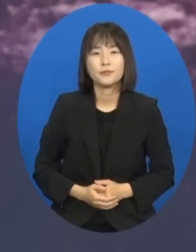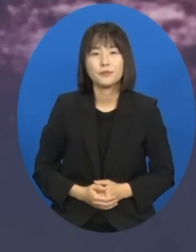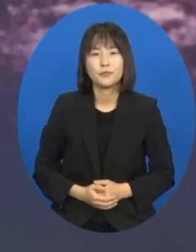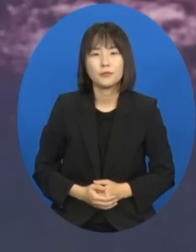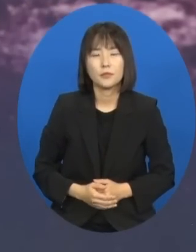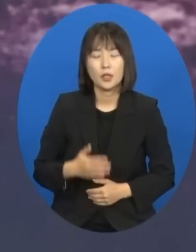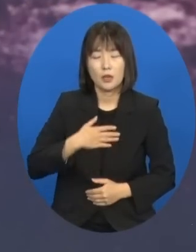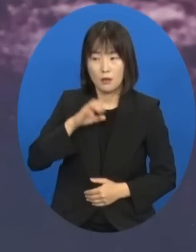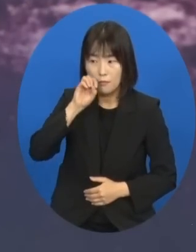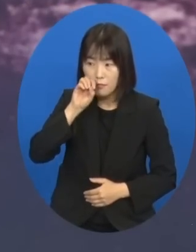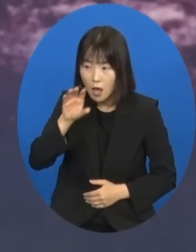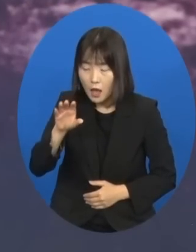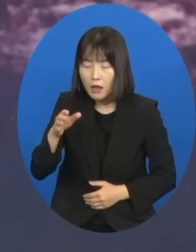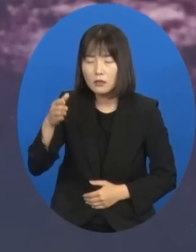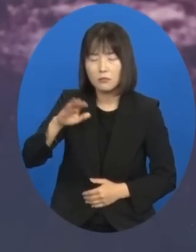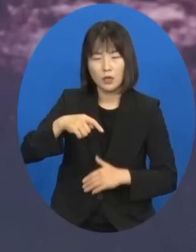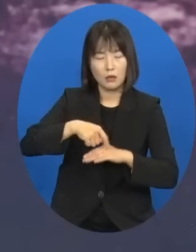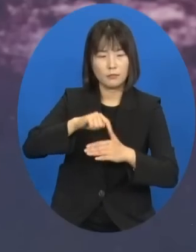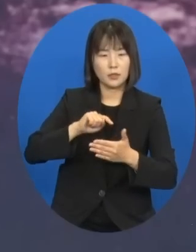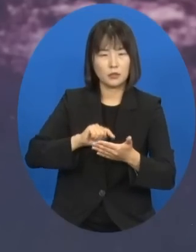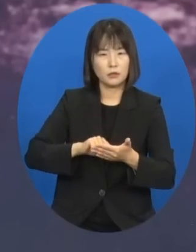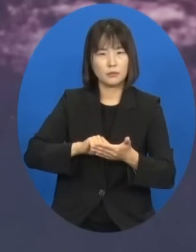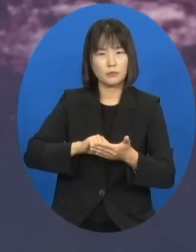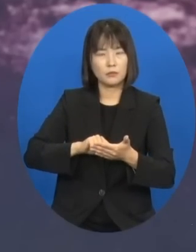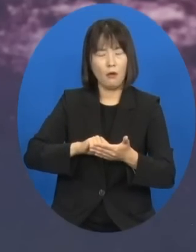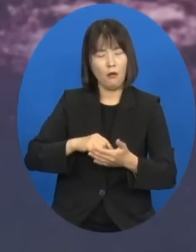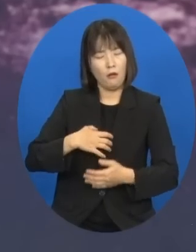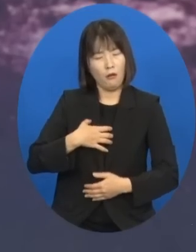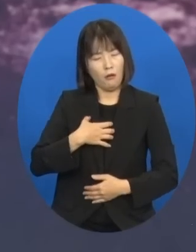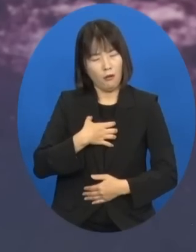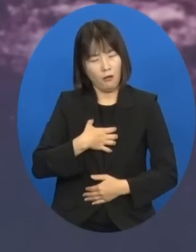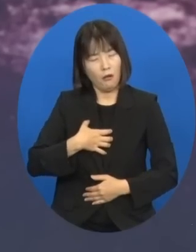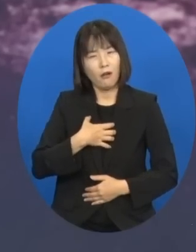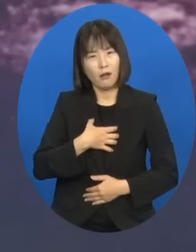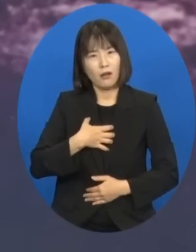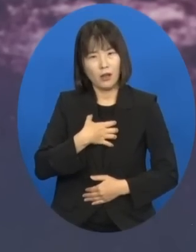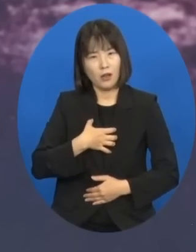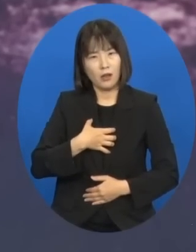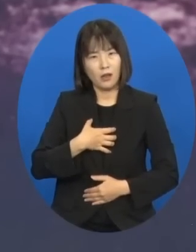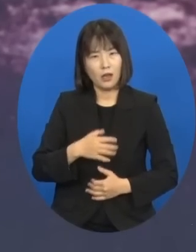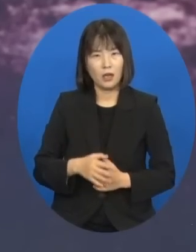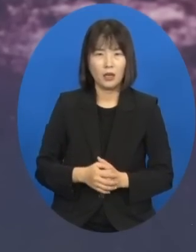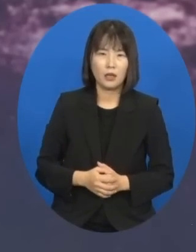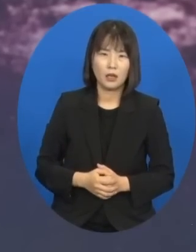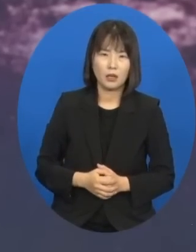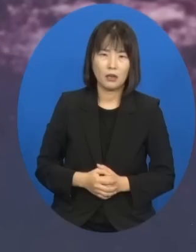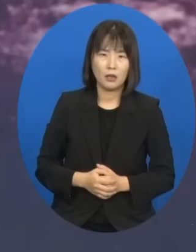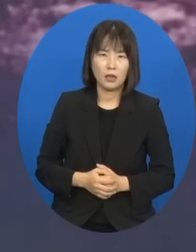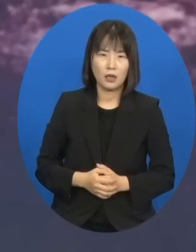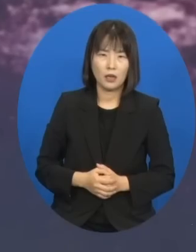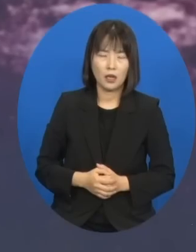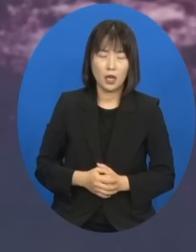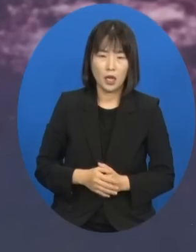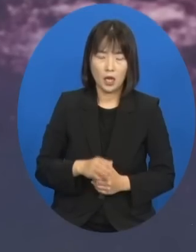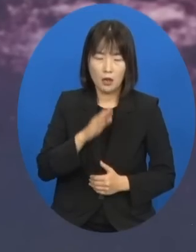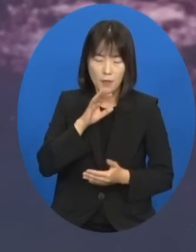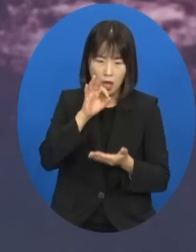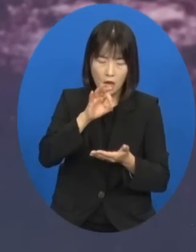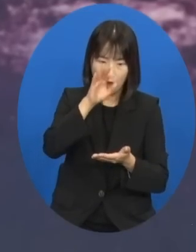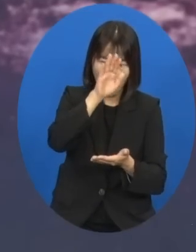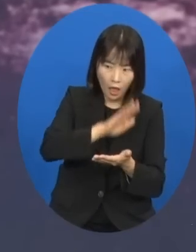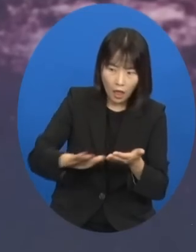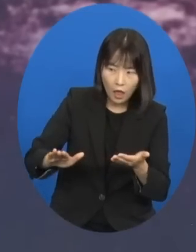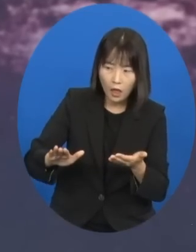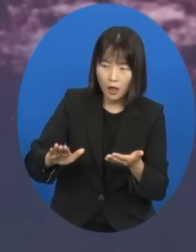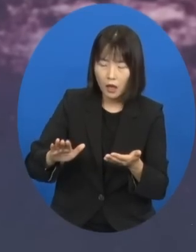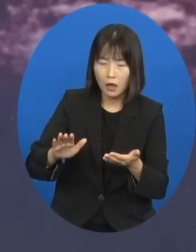말은 그렇게 했지만 마음 한켠에는 이 걱정이 또 드는 거예요. 아 이거 정말 이렇게 됐다가 나중에 우리 스태프들을